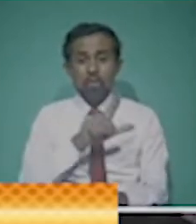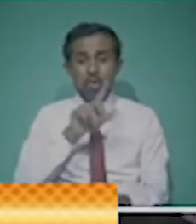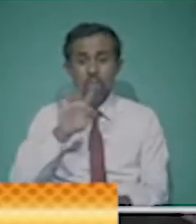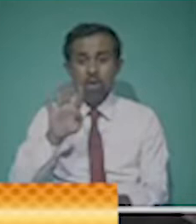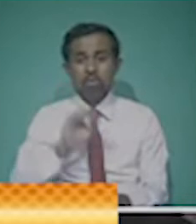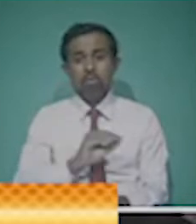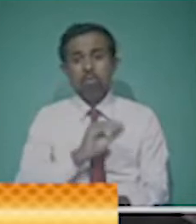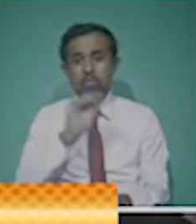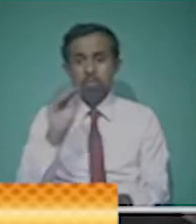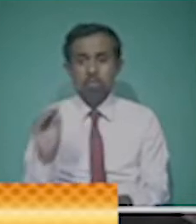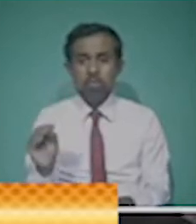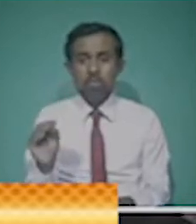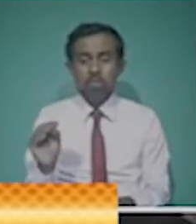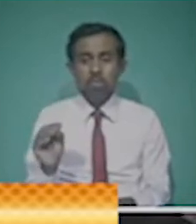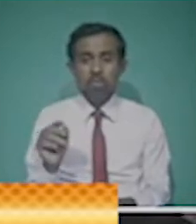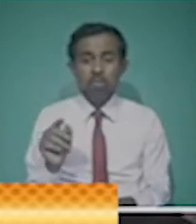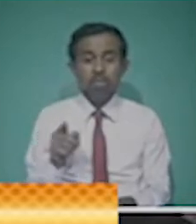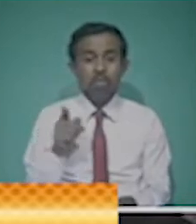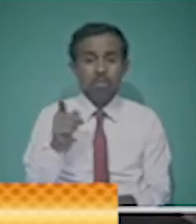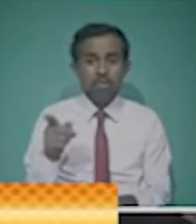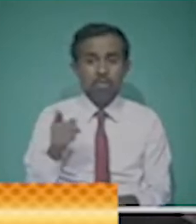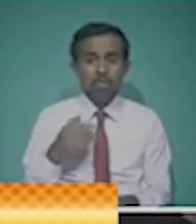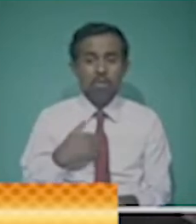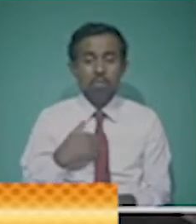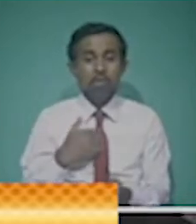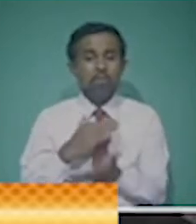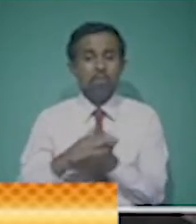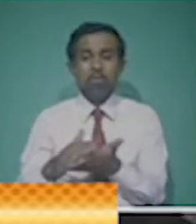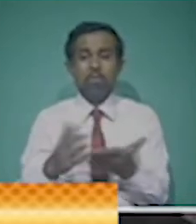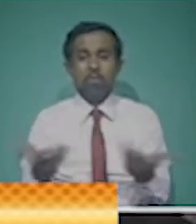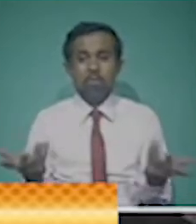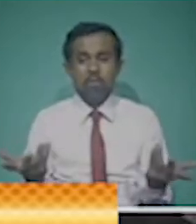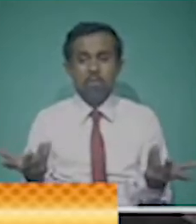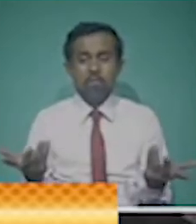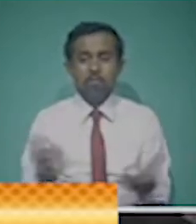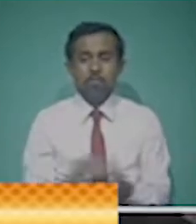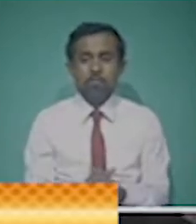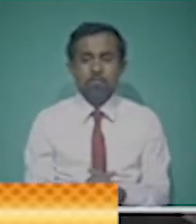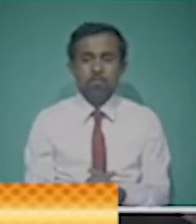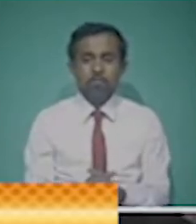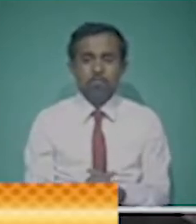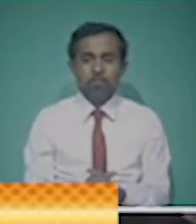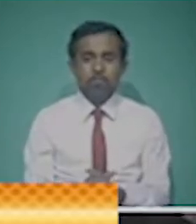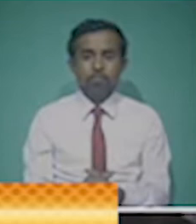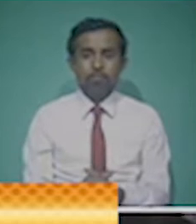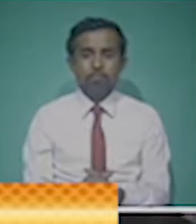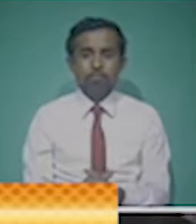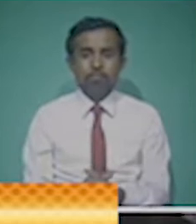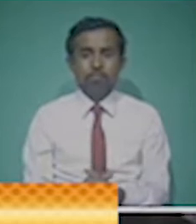இந்த சூழ்நிலையை தான் நாங்கள் காணக்கூடியதாக இருக்கின்றது. ஆகவே அந்த வகையிலே இந்த மக்களுடைய